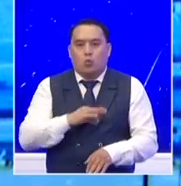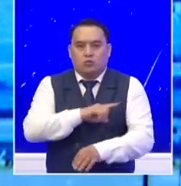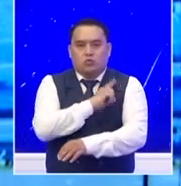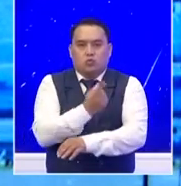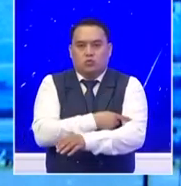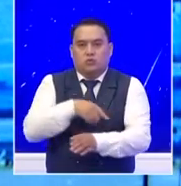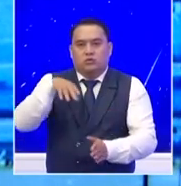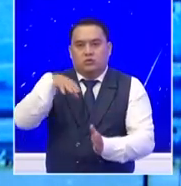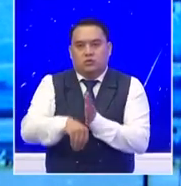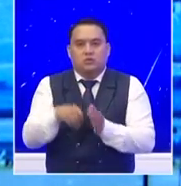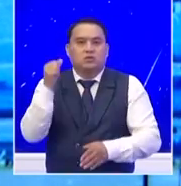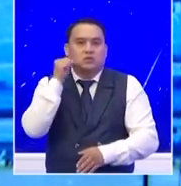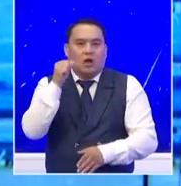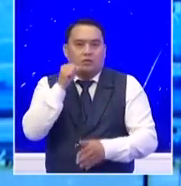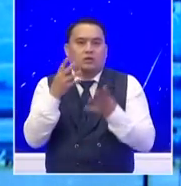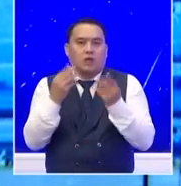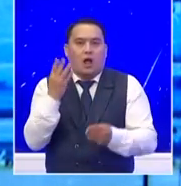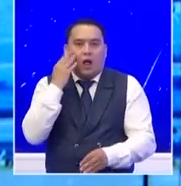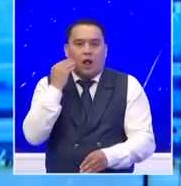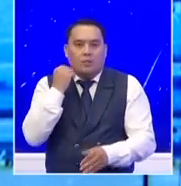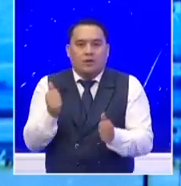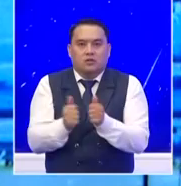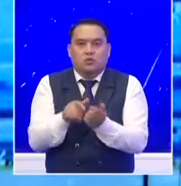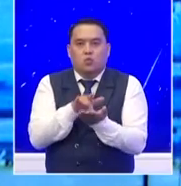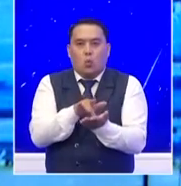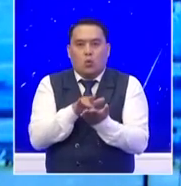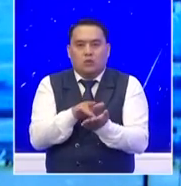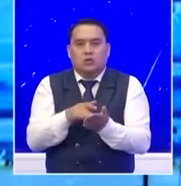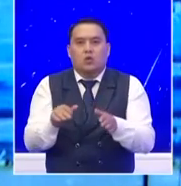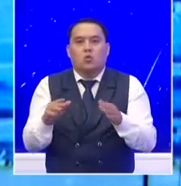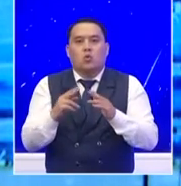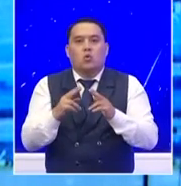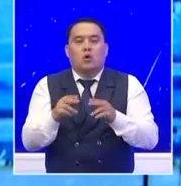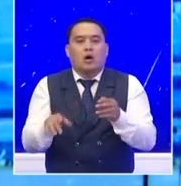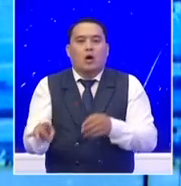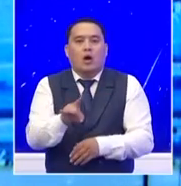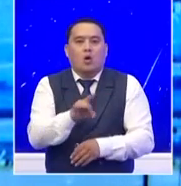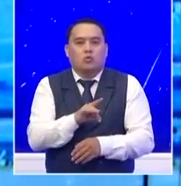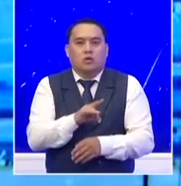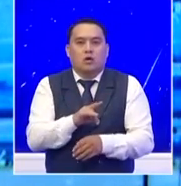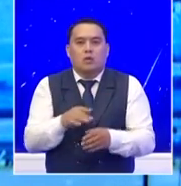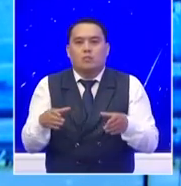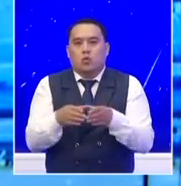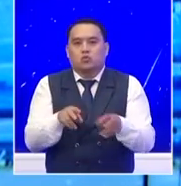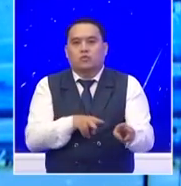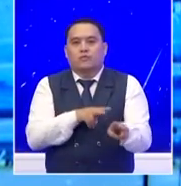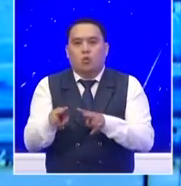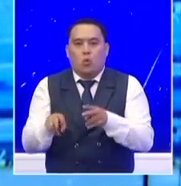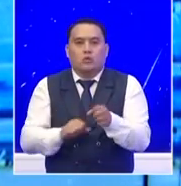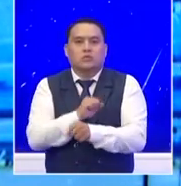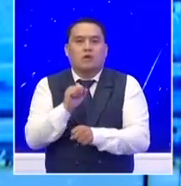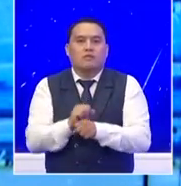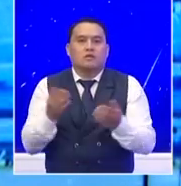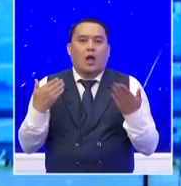да күшейтілді. Ертеңнен бастап, Алматы маңындағы туристік нысандар орналасқан аудандарда мобильдік посттар қойылады.